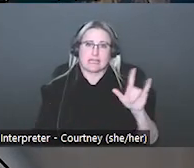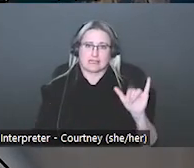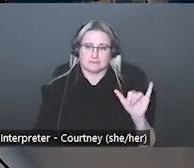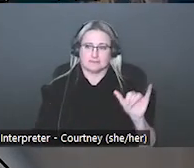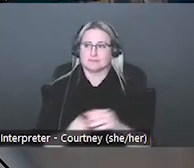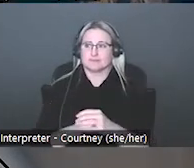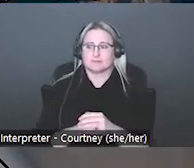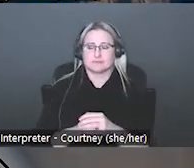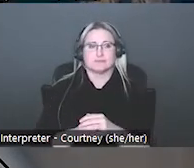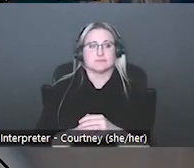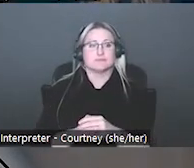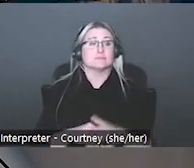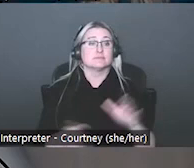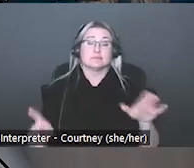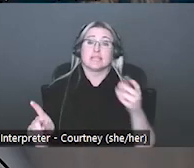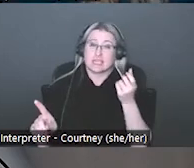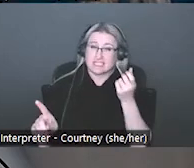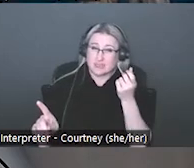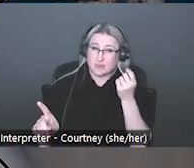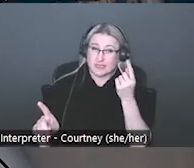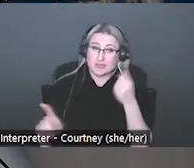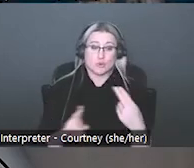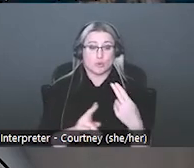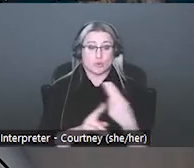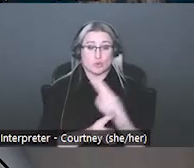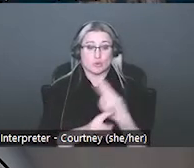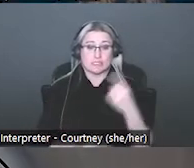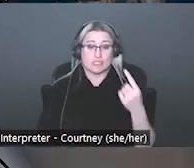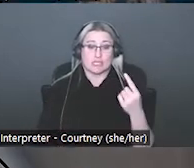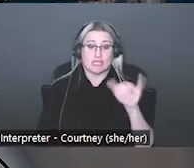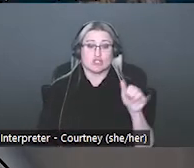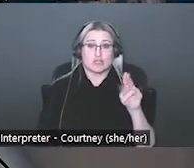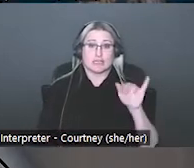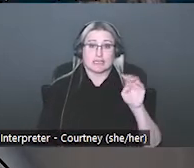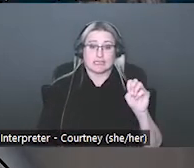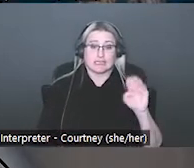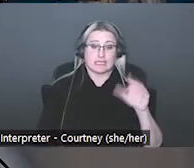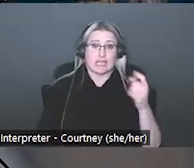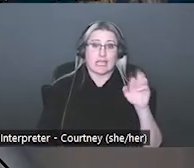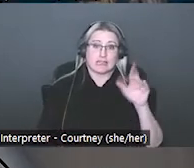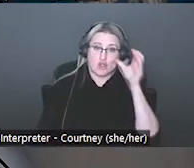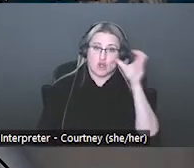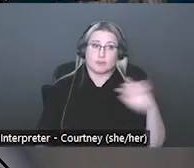qu'à une autre cause. En comprenant ce phénomène, on parle